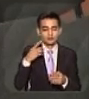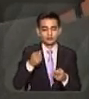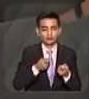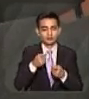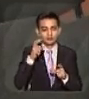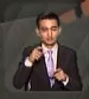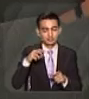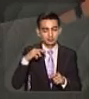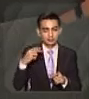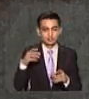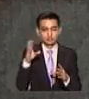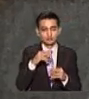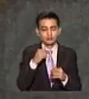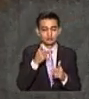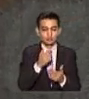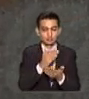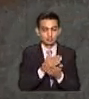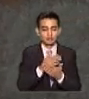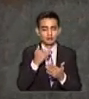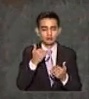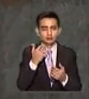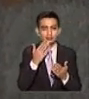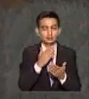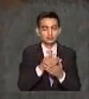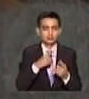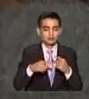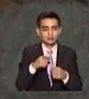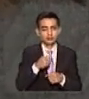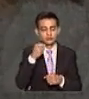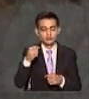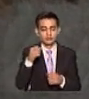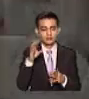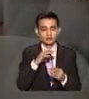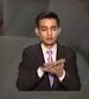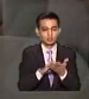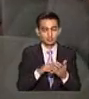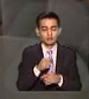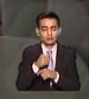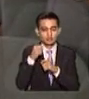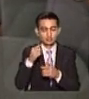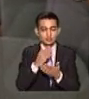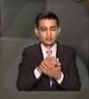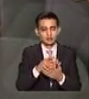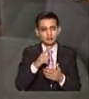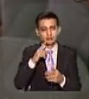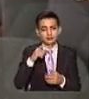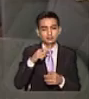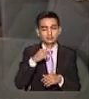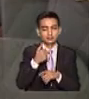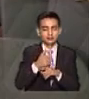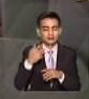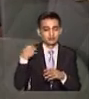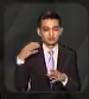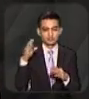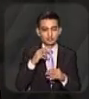Они продолжают писать письма в различные инстанции с просьбой восстановить ее в должности и наказать ее недоброжелателей. Но теперь